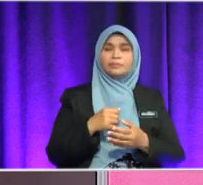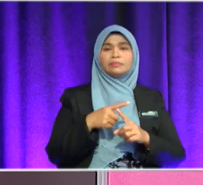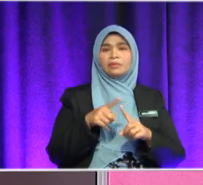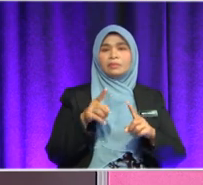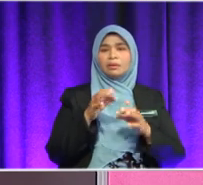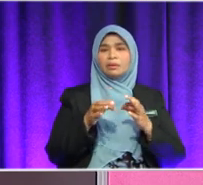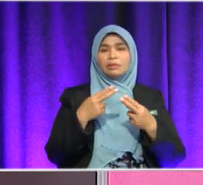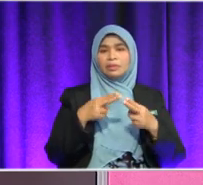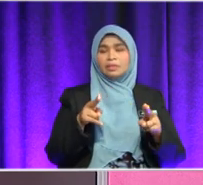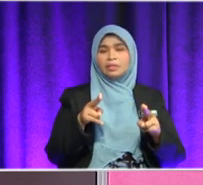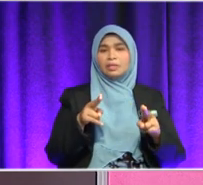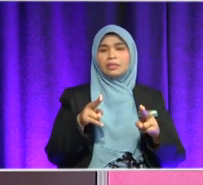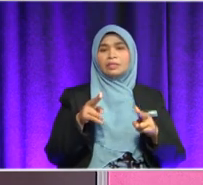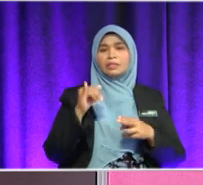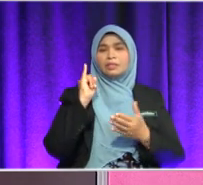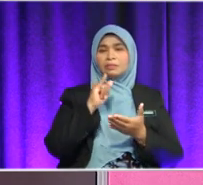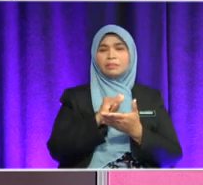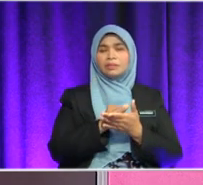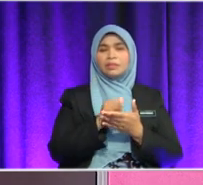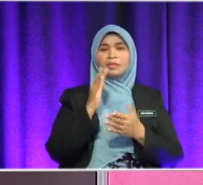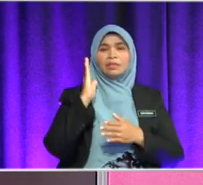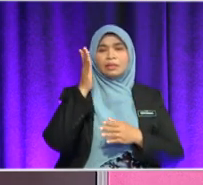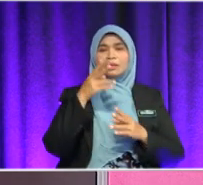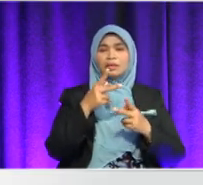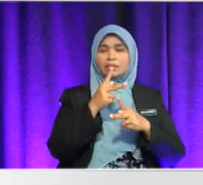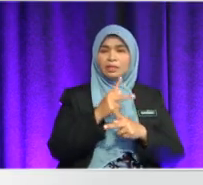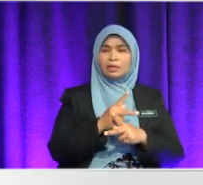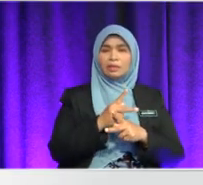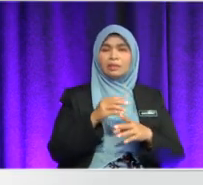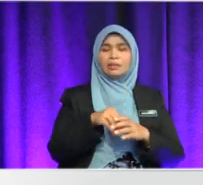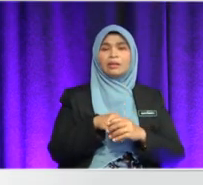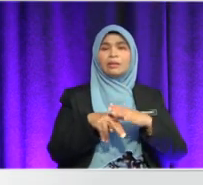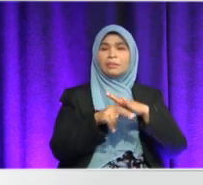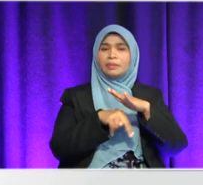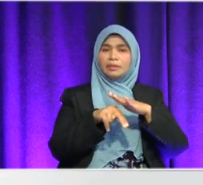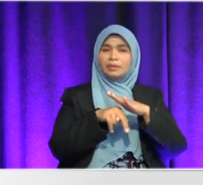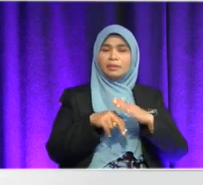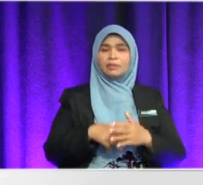Wa Ta'ala Okelah ya saya lihat tanya Farah lah Farah